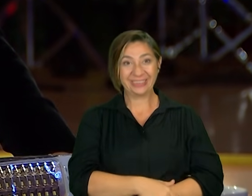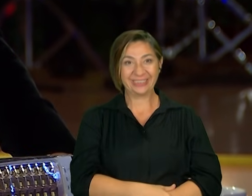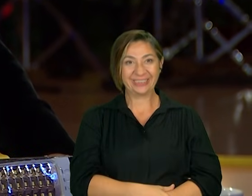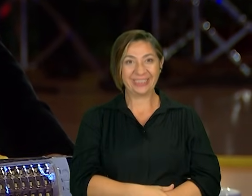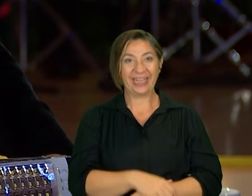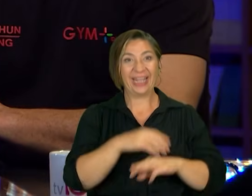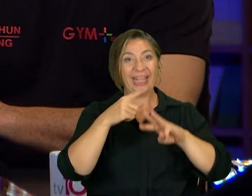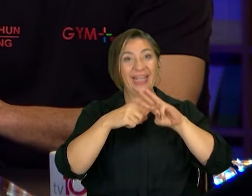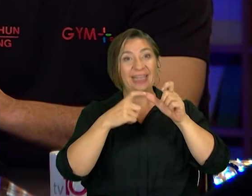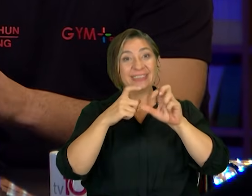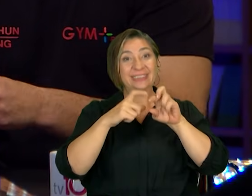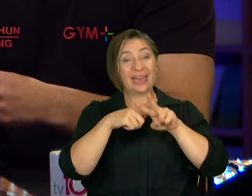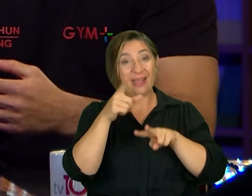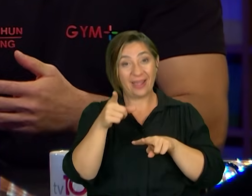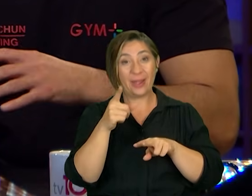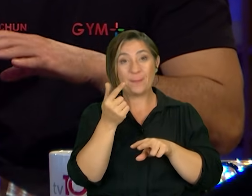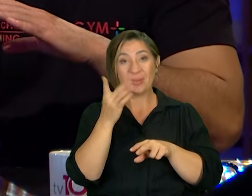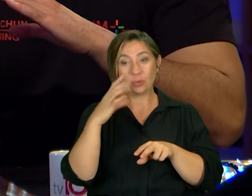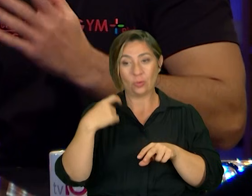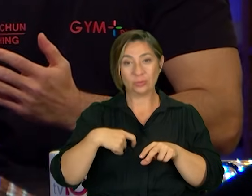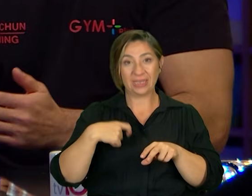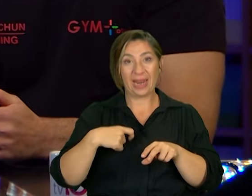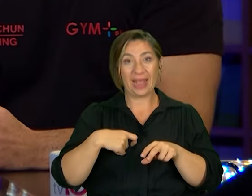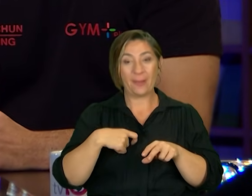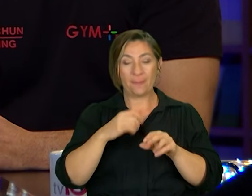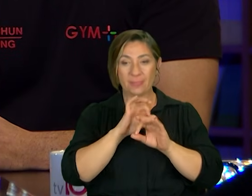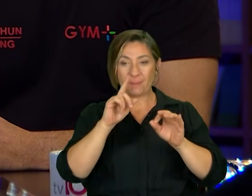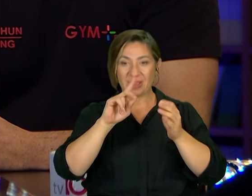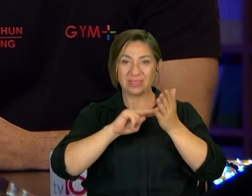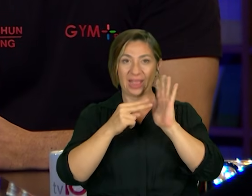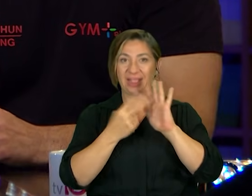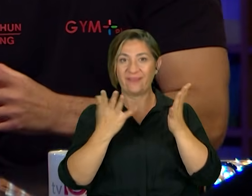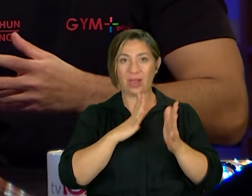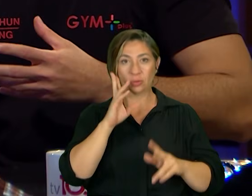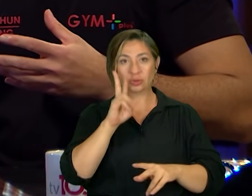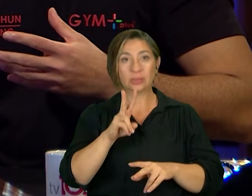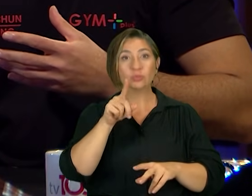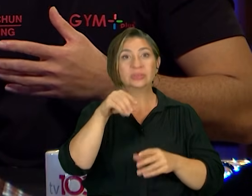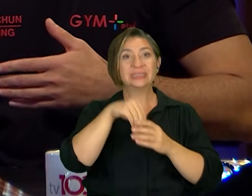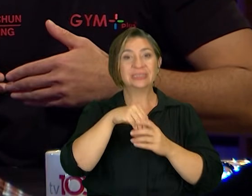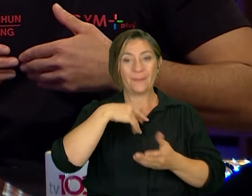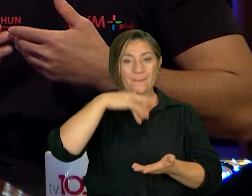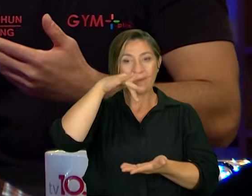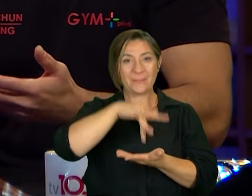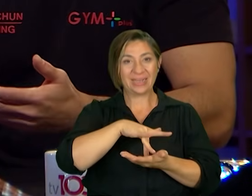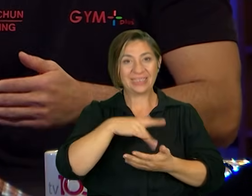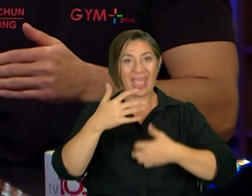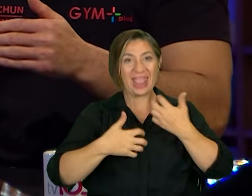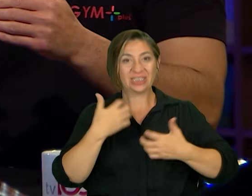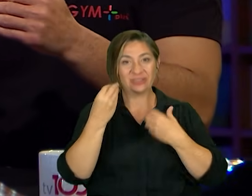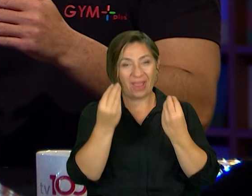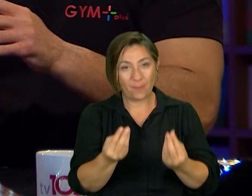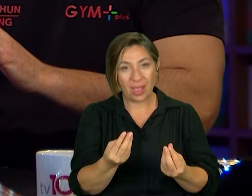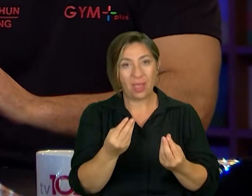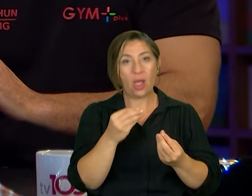göstereceğim. Esra birazdan özellikle bu işin basic bir formunu gösterecek Okan Bey. Bunun için de bizim merkezde enerji verme,